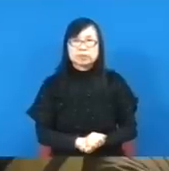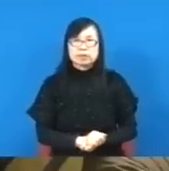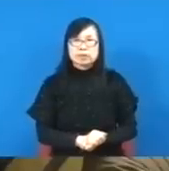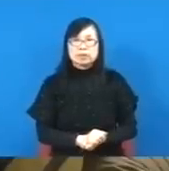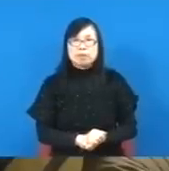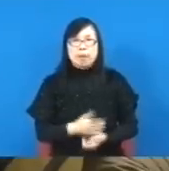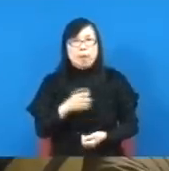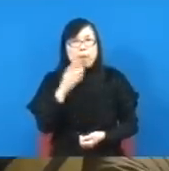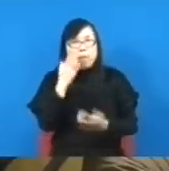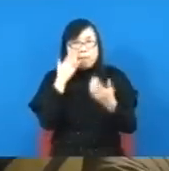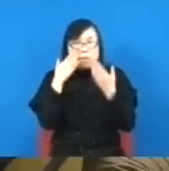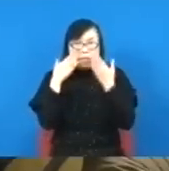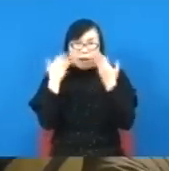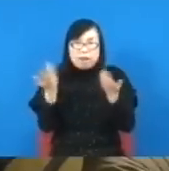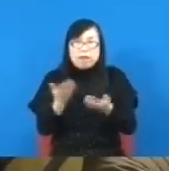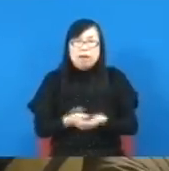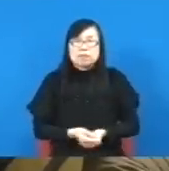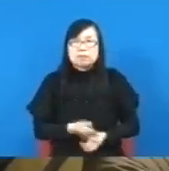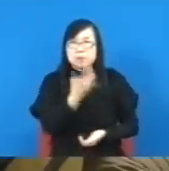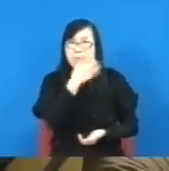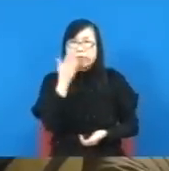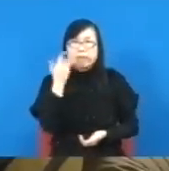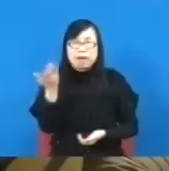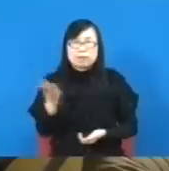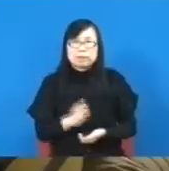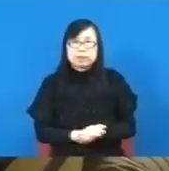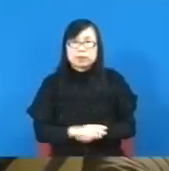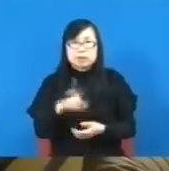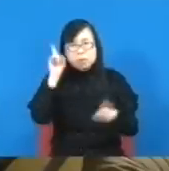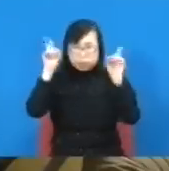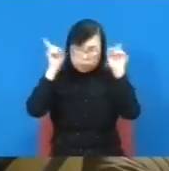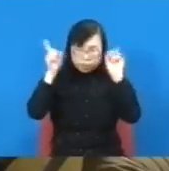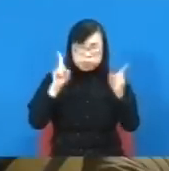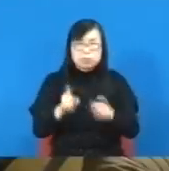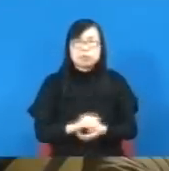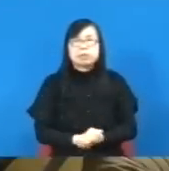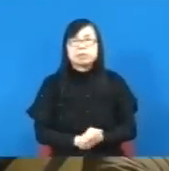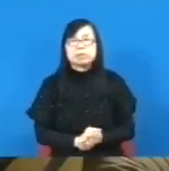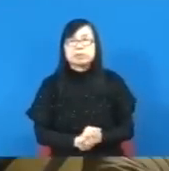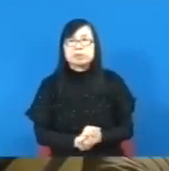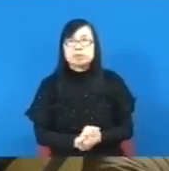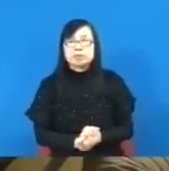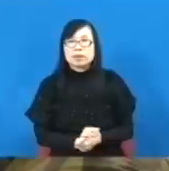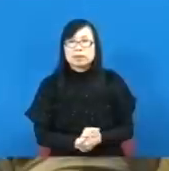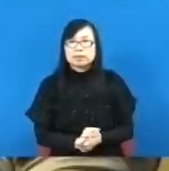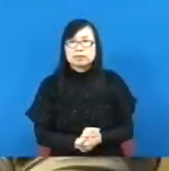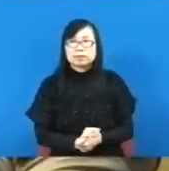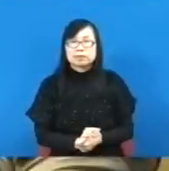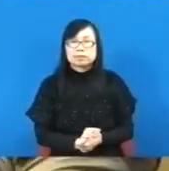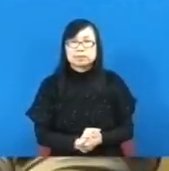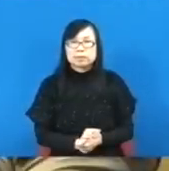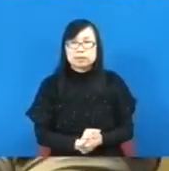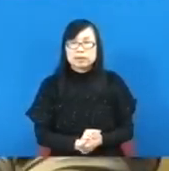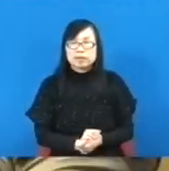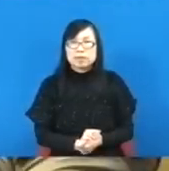你冇計嘅喎。係咪你佢全部都係咁嘅亂點鴛鴦譜啊嘛？係咪啊？你冇計啊！